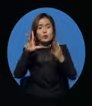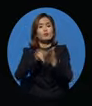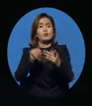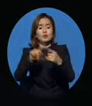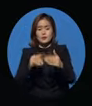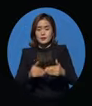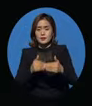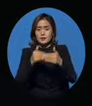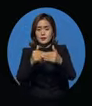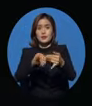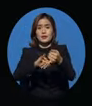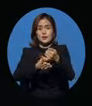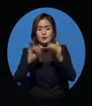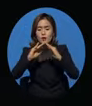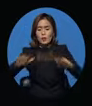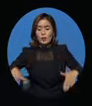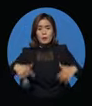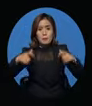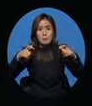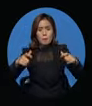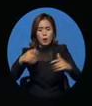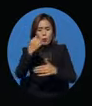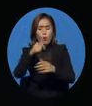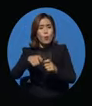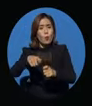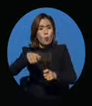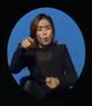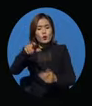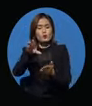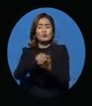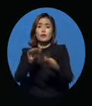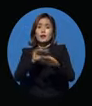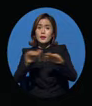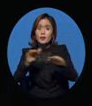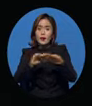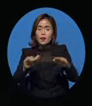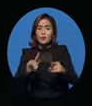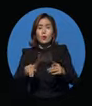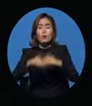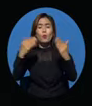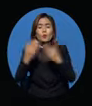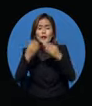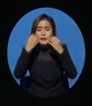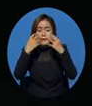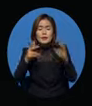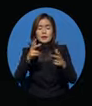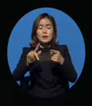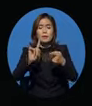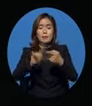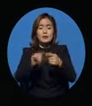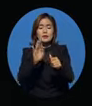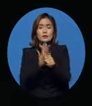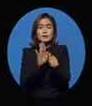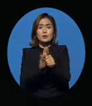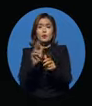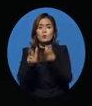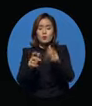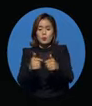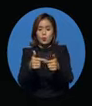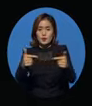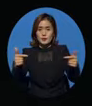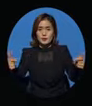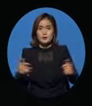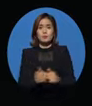진행하겠습니다 전남의 해 목은 숙원 사업을 마무리하고 이 모밀 지신 산업 생태계 구축 지원 사업을 어때